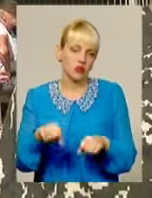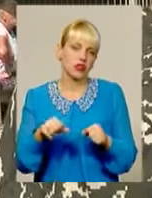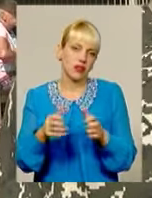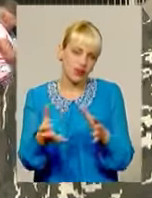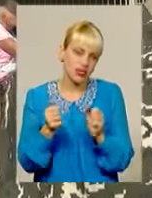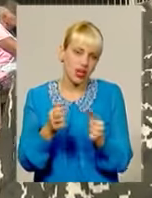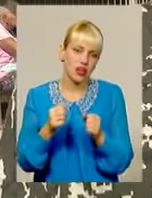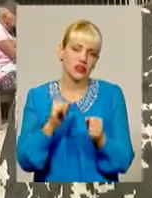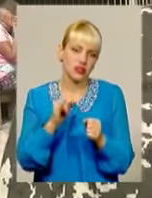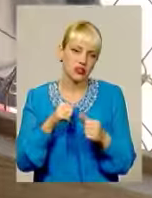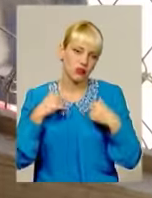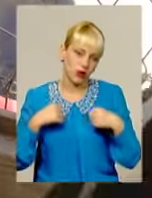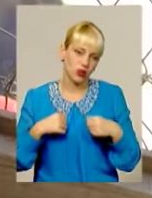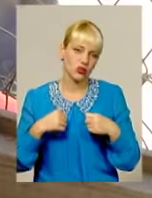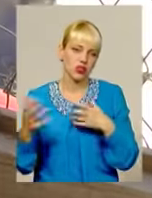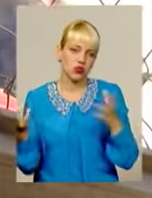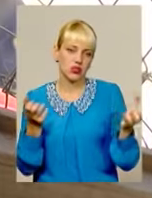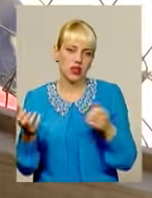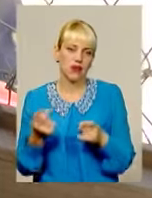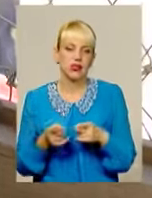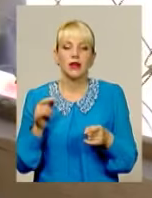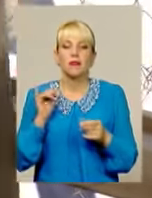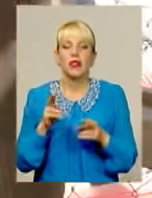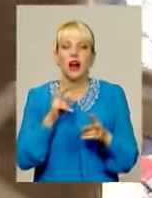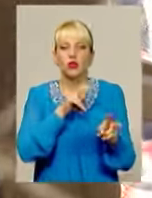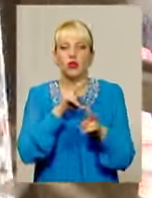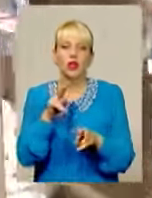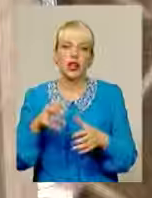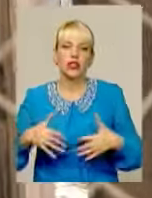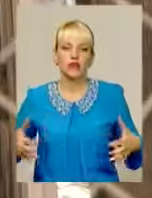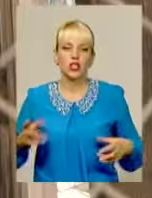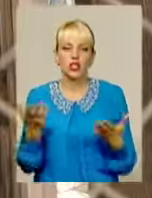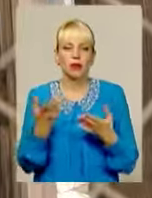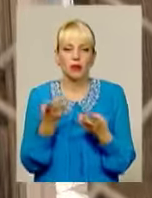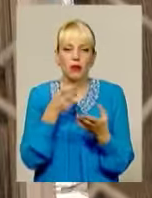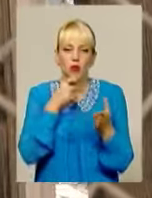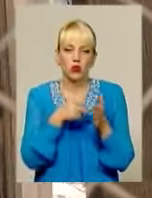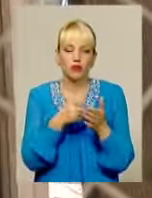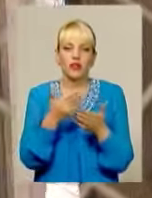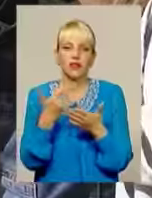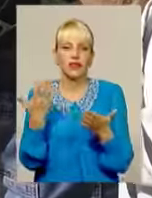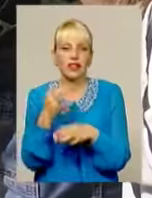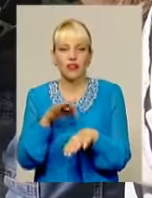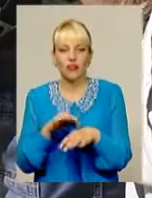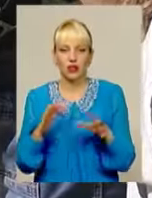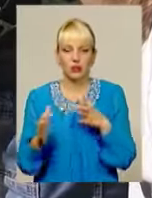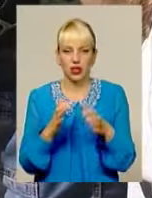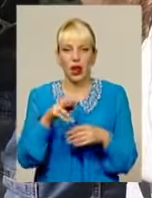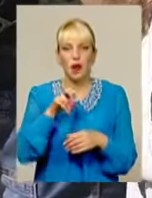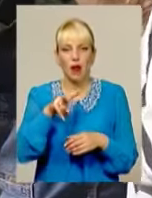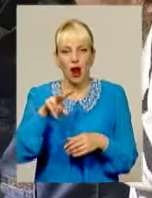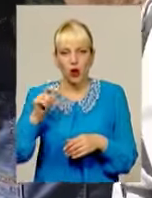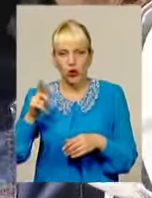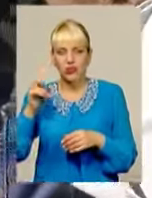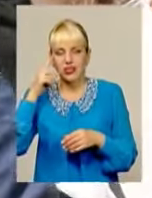животних можна спокійно доставати. Як доглядати тварин, чим їх потрібно годувати і від яких хвороб берегти, Сергій Пальохін знає.